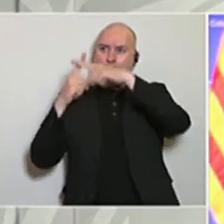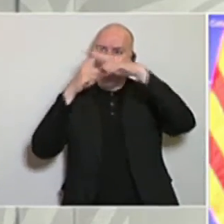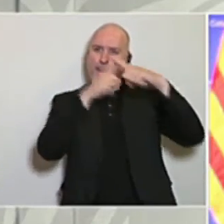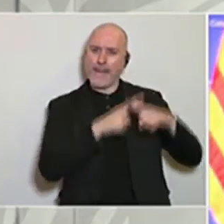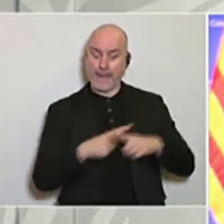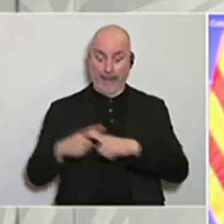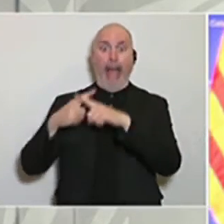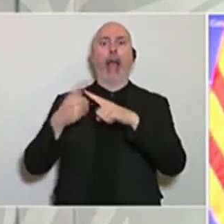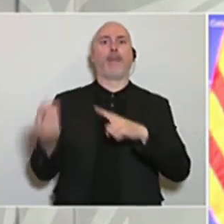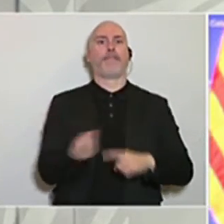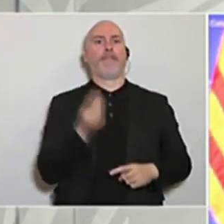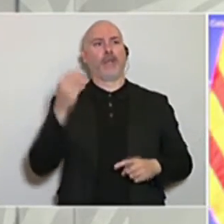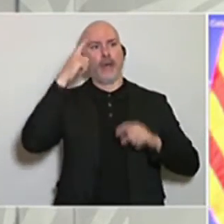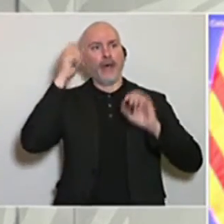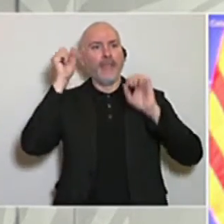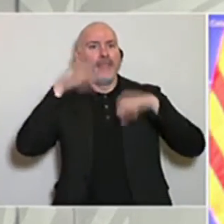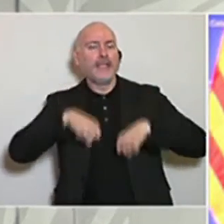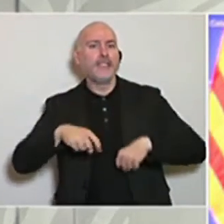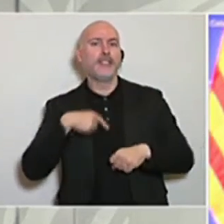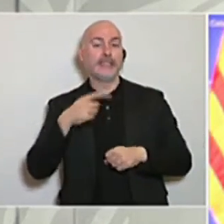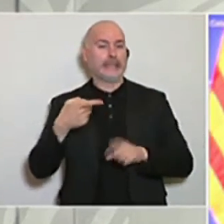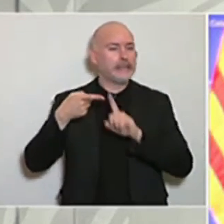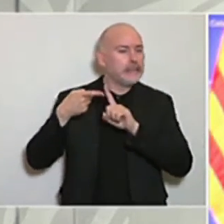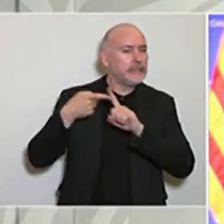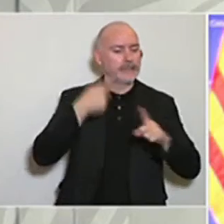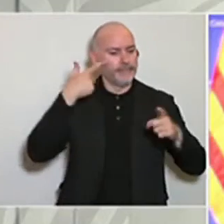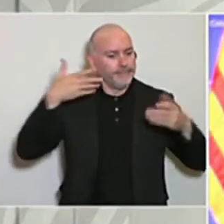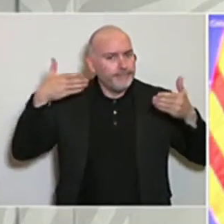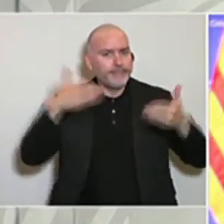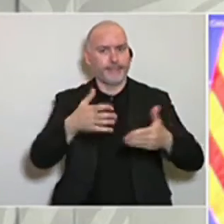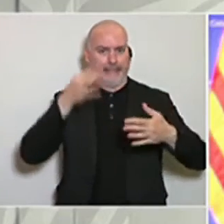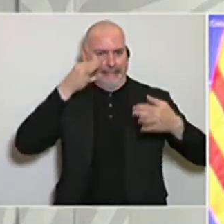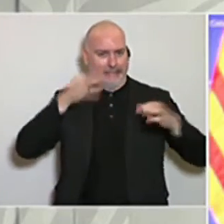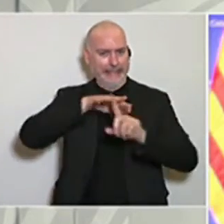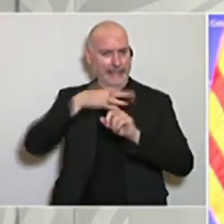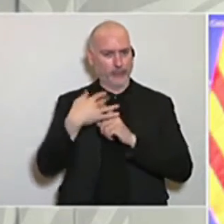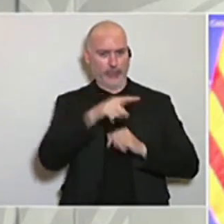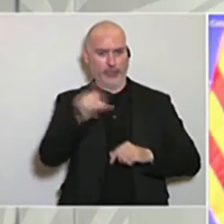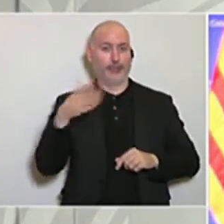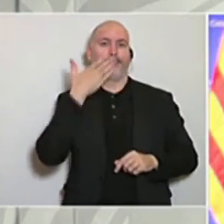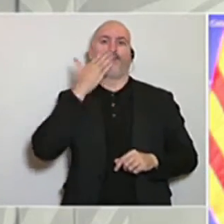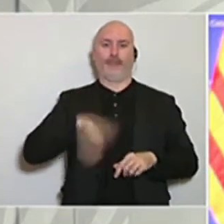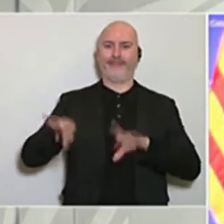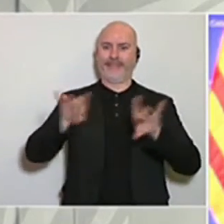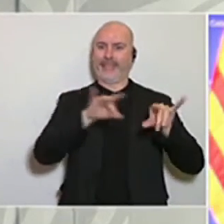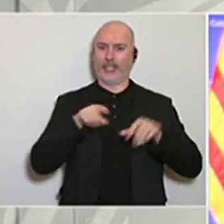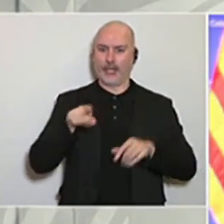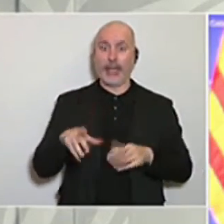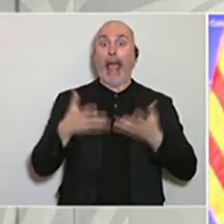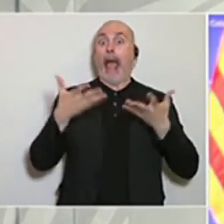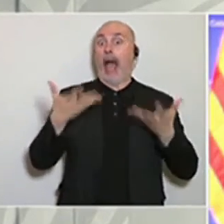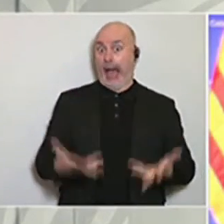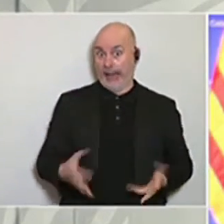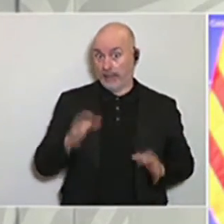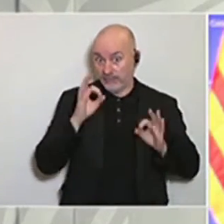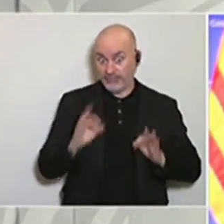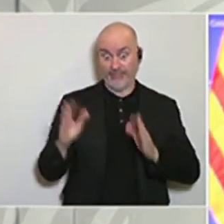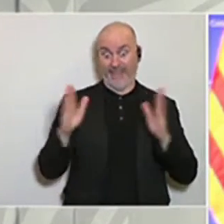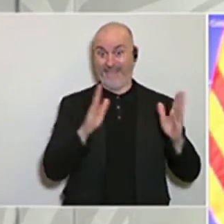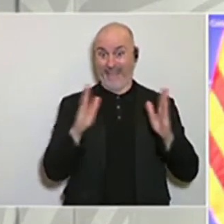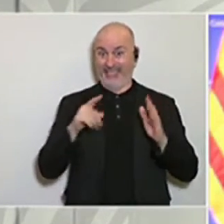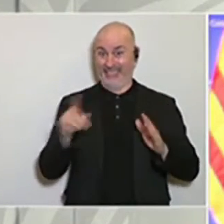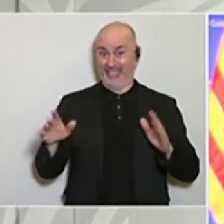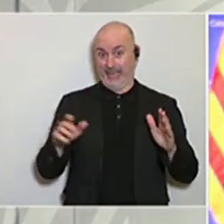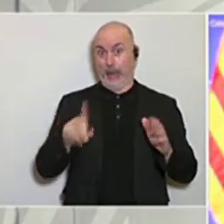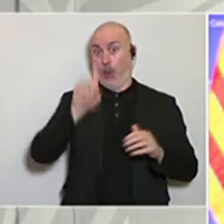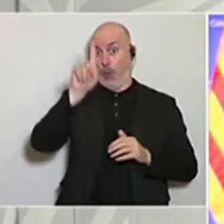poder fer unes decisions molt més enfocades a les realitats de cada territori. I en aquest sentit, ara ens hem trobat que ja en la fase final, en